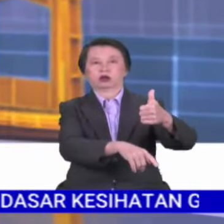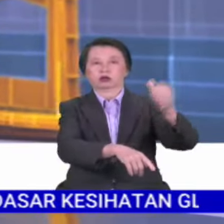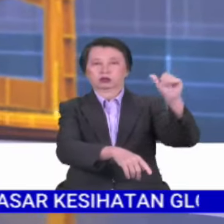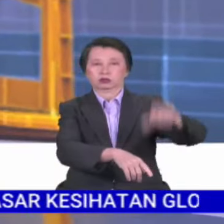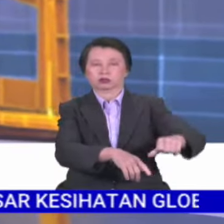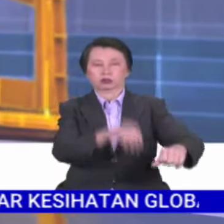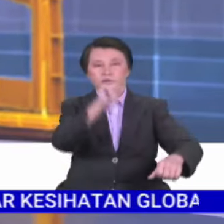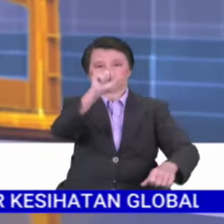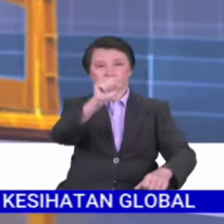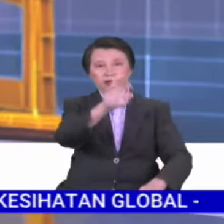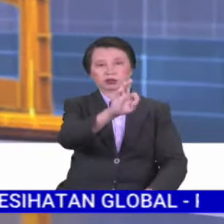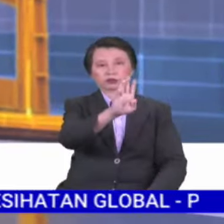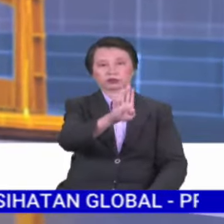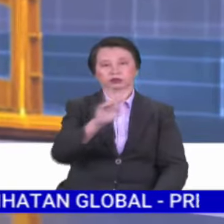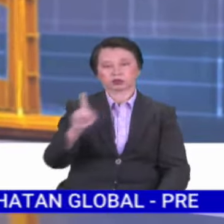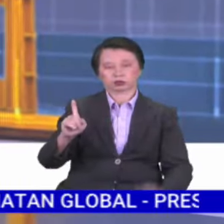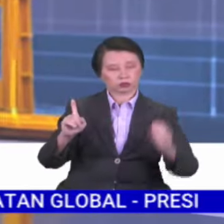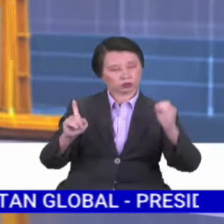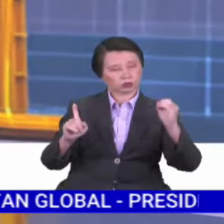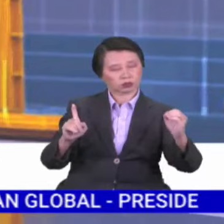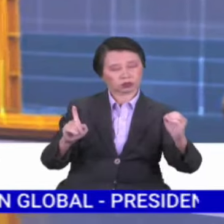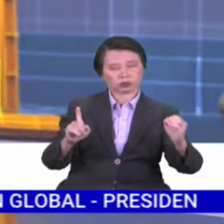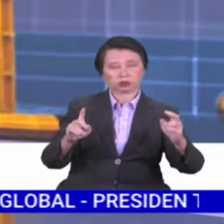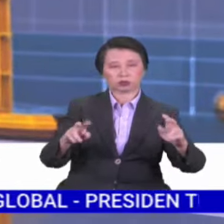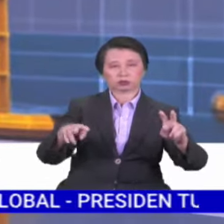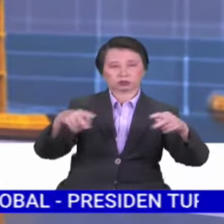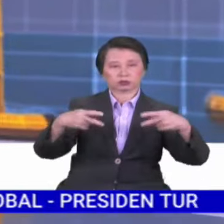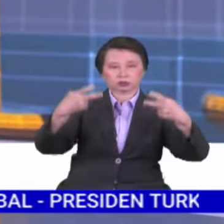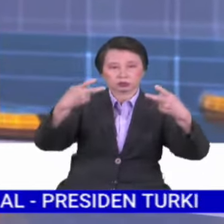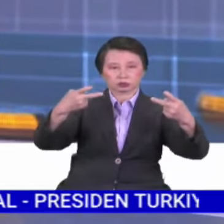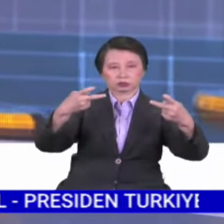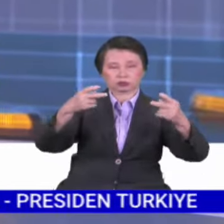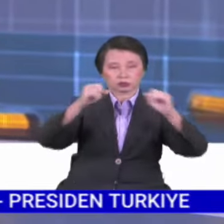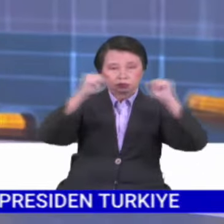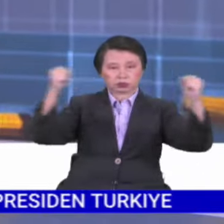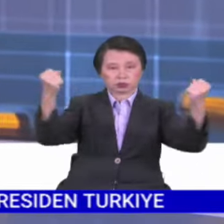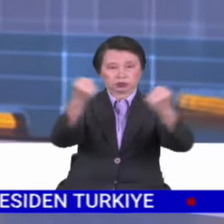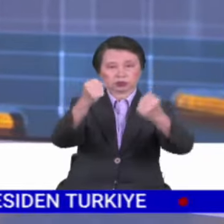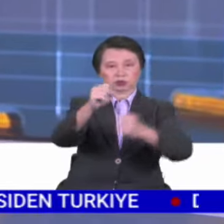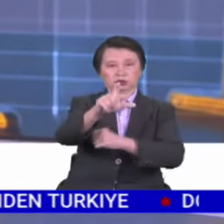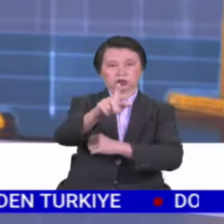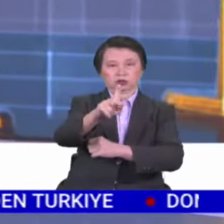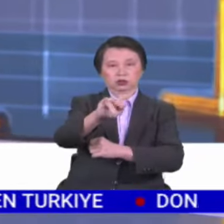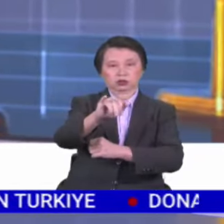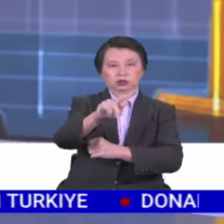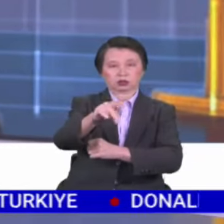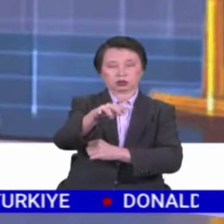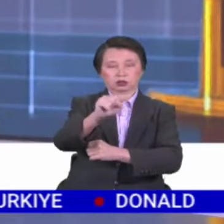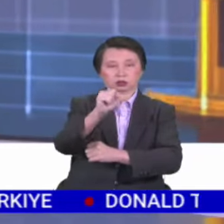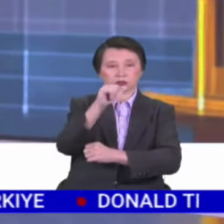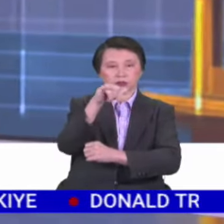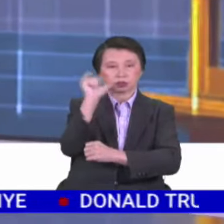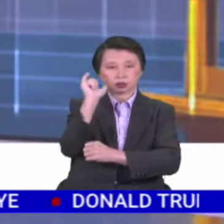Sabah FC 1-0 pada separuh akhir pertama Piala Malaysia di Stadium Likas malam tadi. Pertemuan itu turut berlangsung dalam